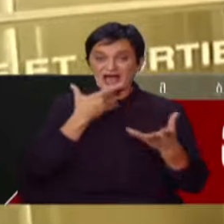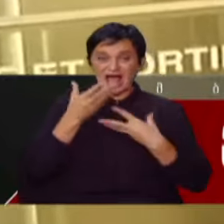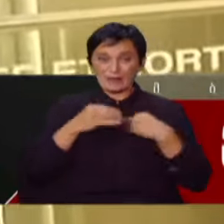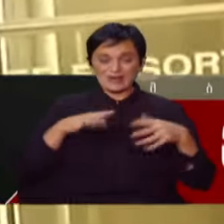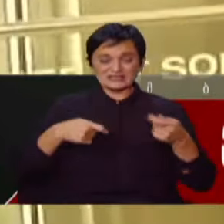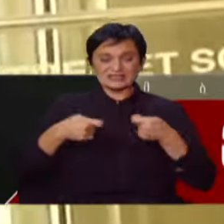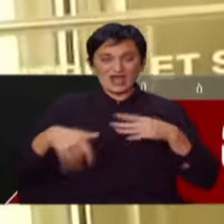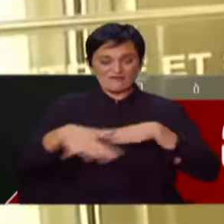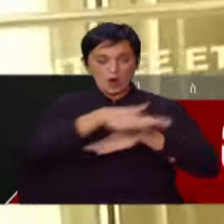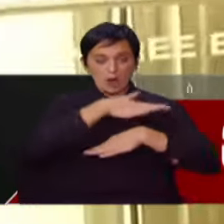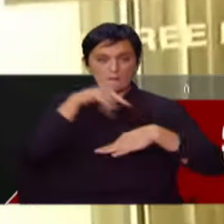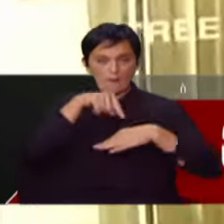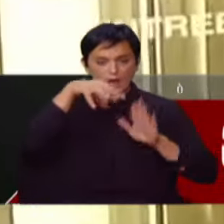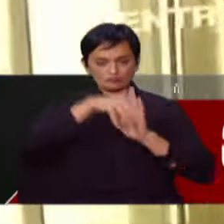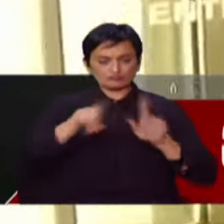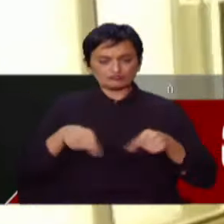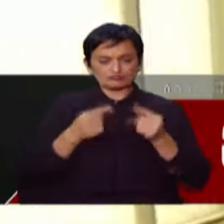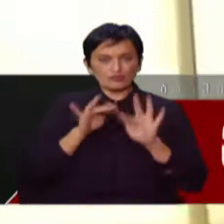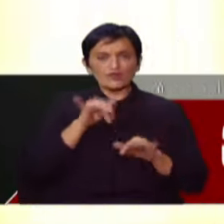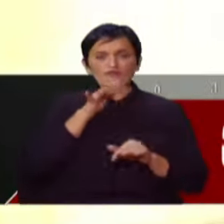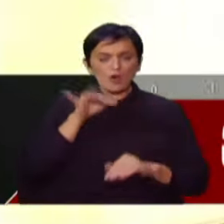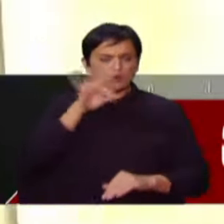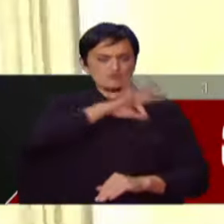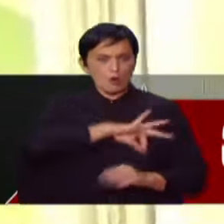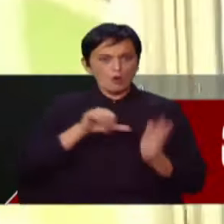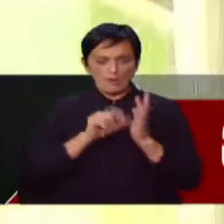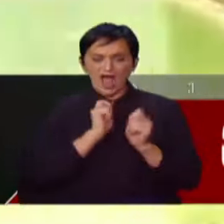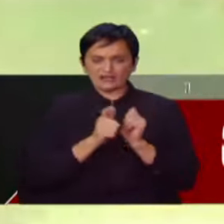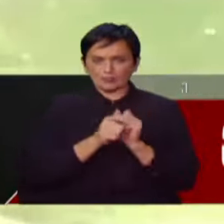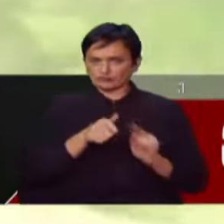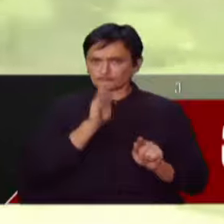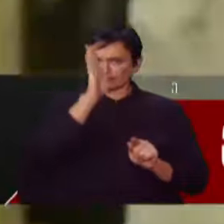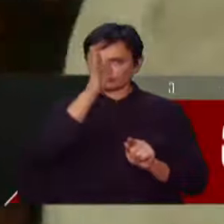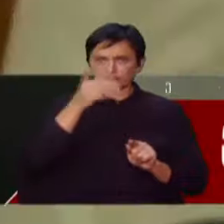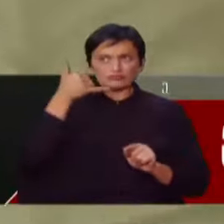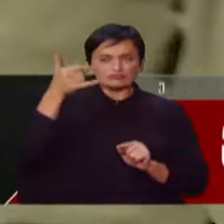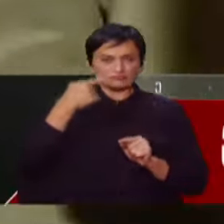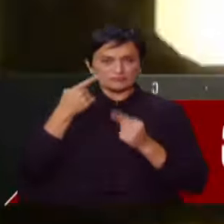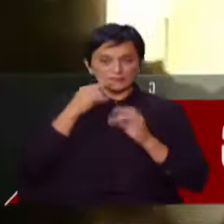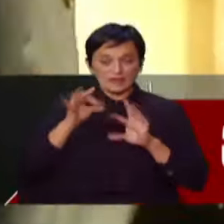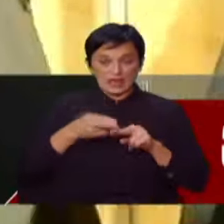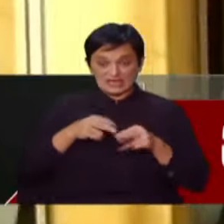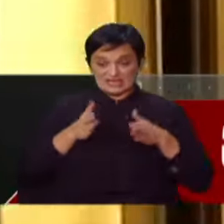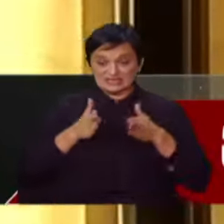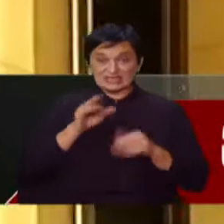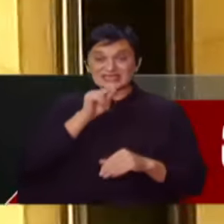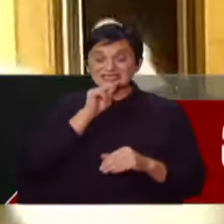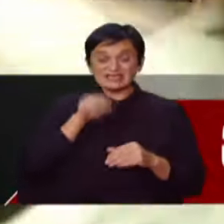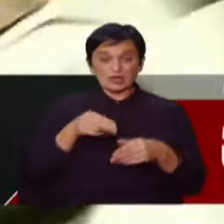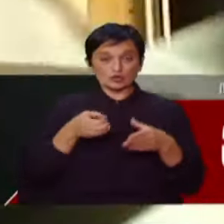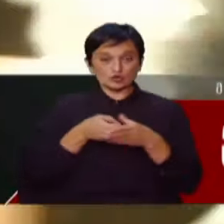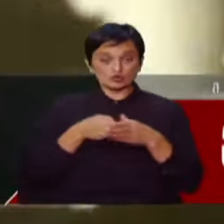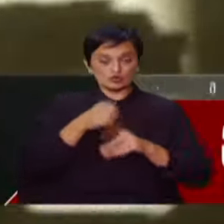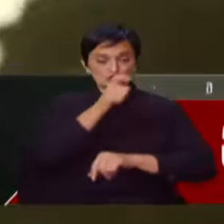სავაჭრო პლატფორმებზე განეხორციელებინათ თითქოს და მომგებიანი ინვესტიცია. აღნიშნული დანაშაულებრივი გზით დანაშაულებრივი